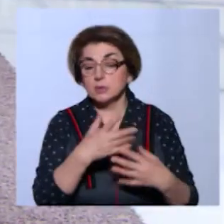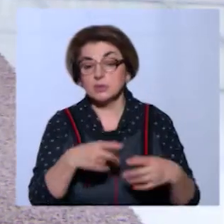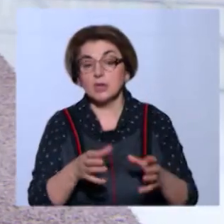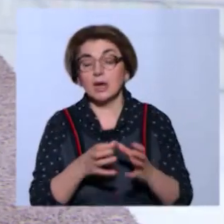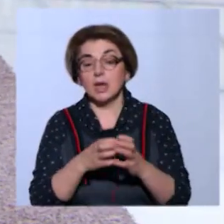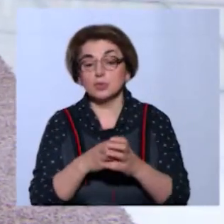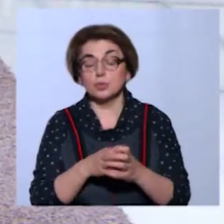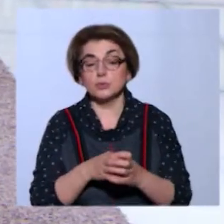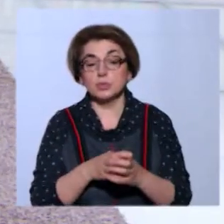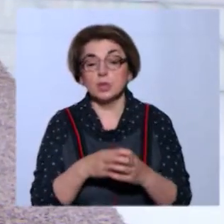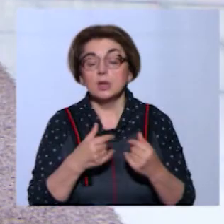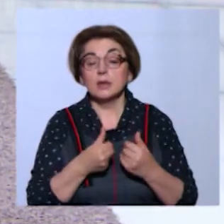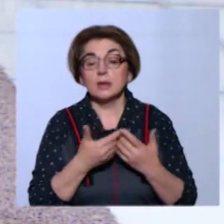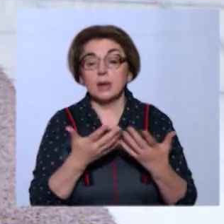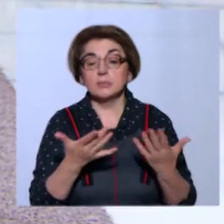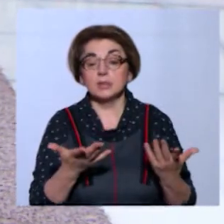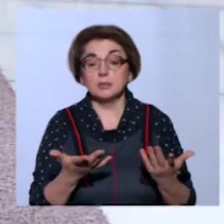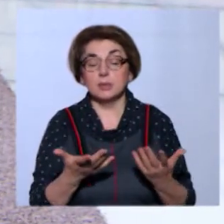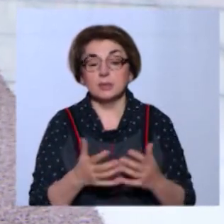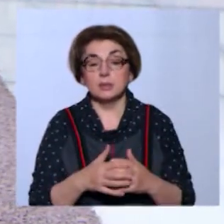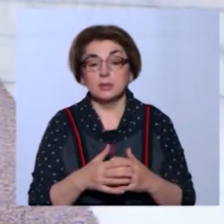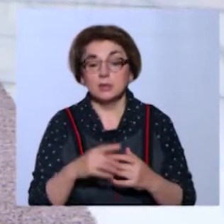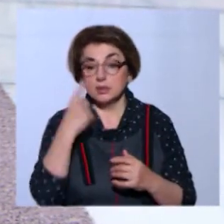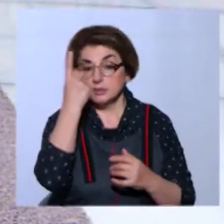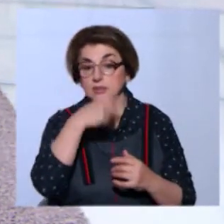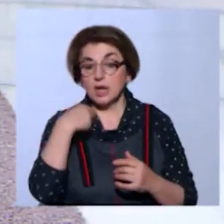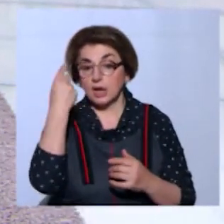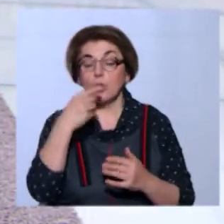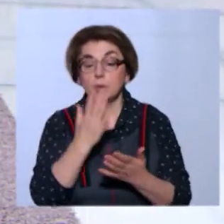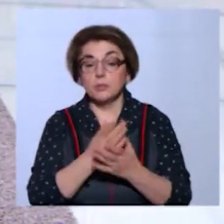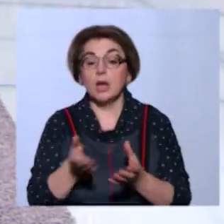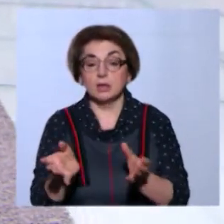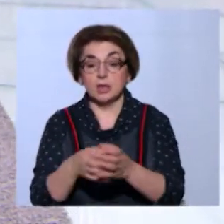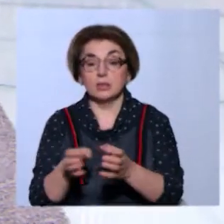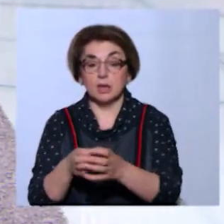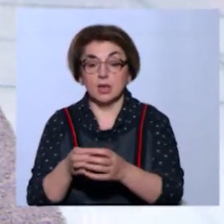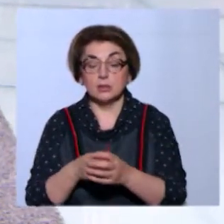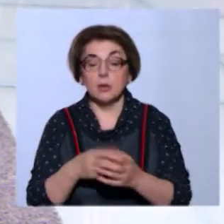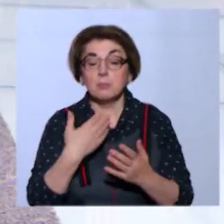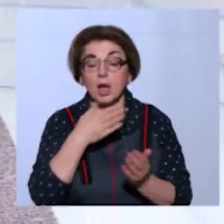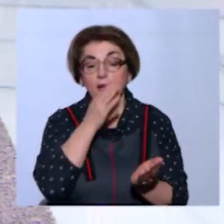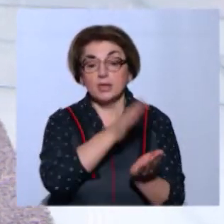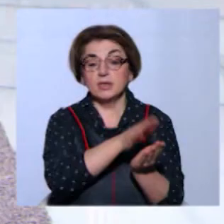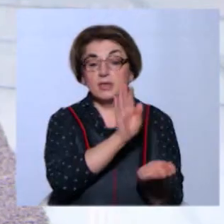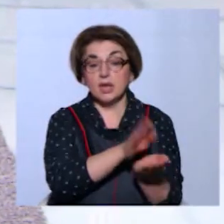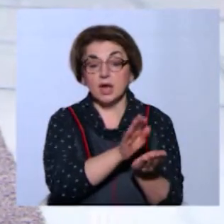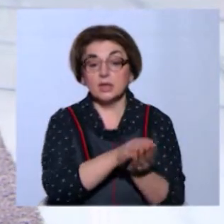ქვეწარმავლების კლასში რამდენიმე სახეობებია გაერთიანებული, აი ნიანგი მაგალითად,